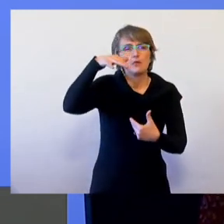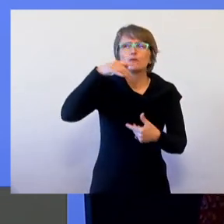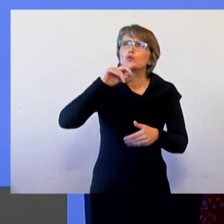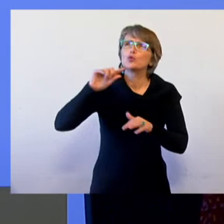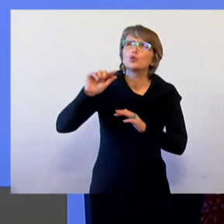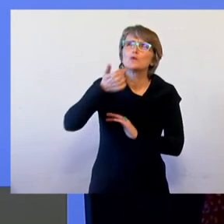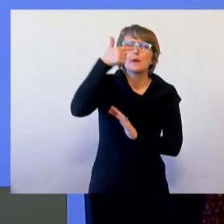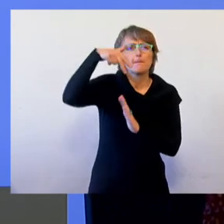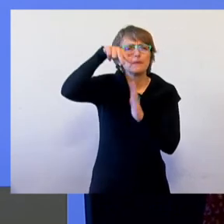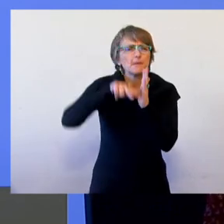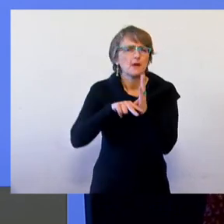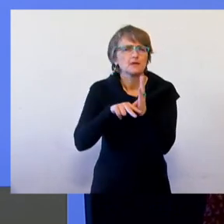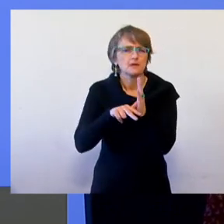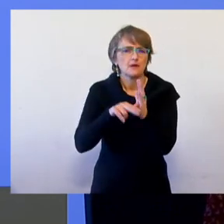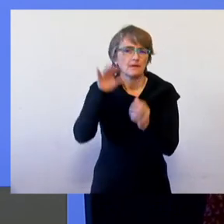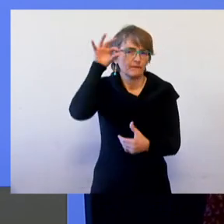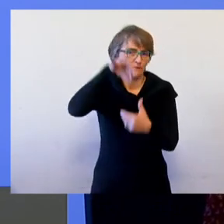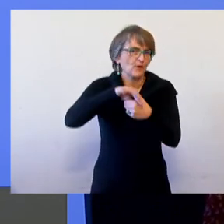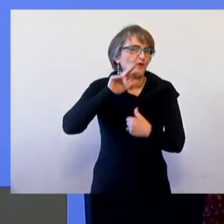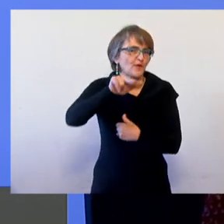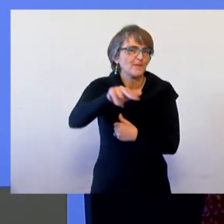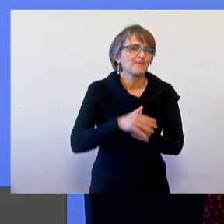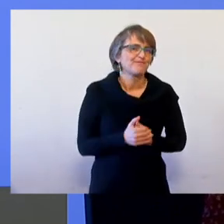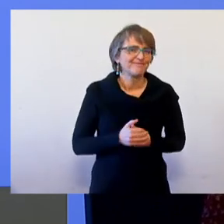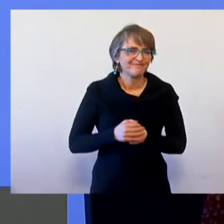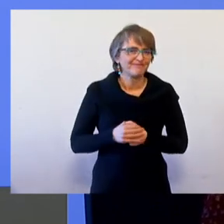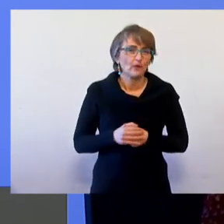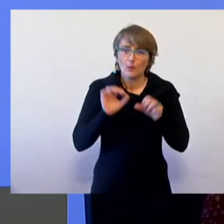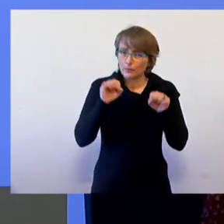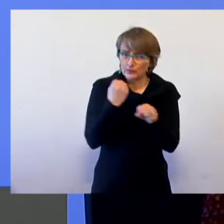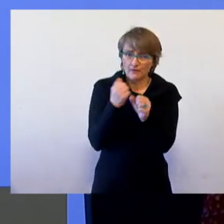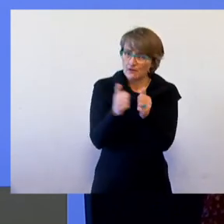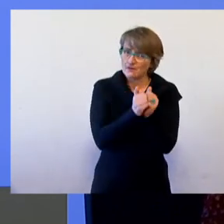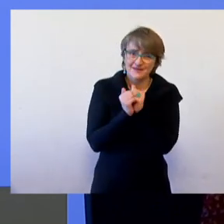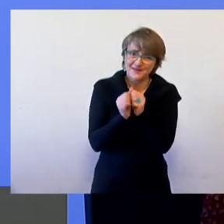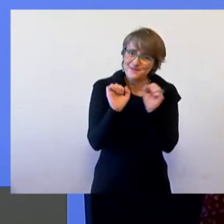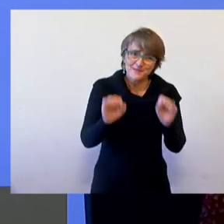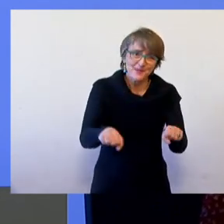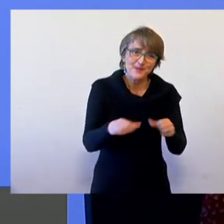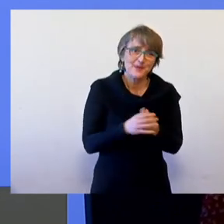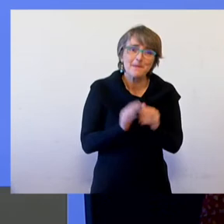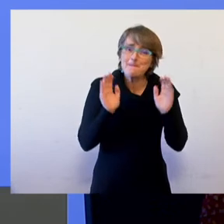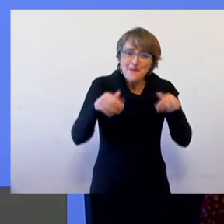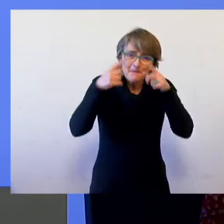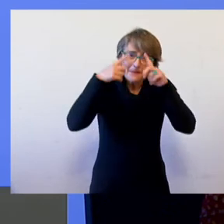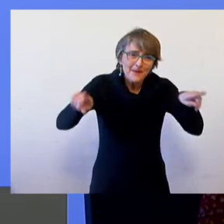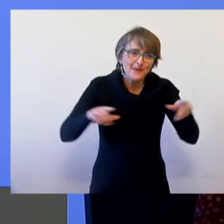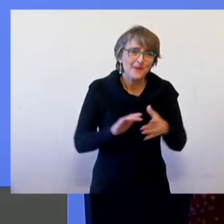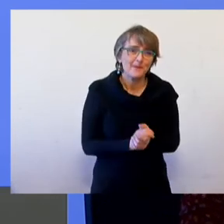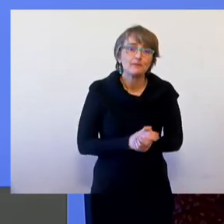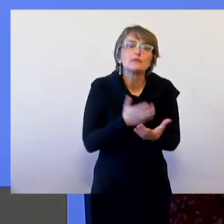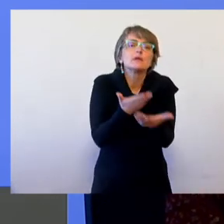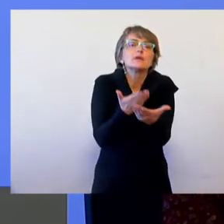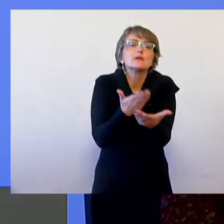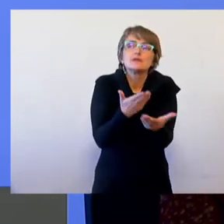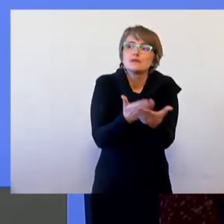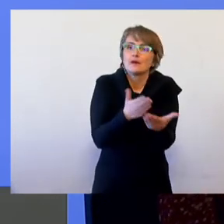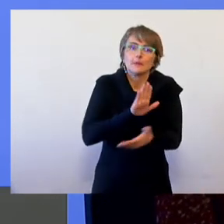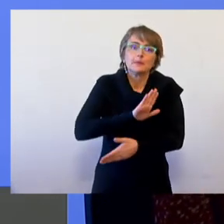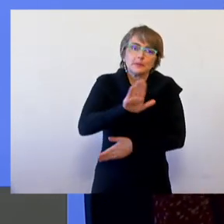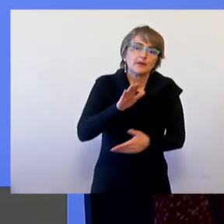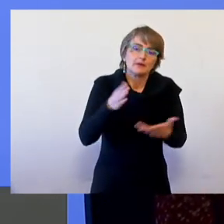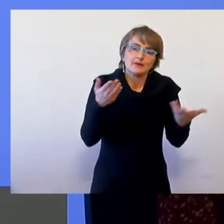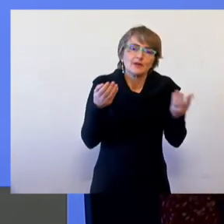deuxième trimestre de l'année. Voilà. On peut travailler ensemble, hein, n'étant pas d'accord. C'est d'ailleurs l'intérêt de Montpellier et des